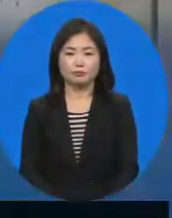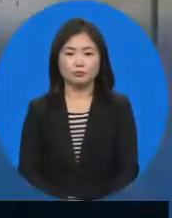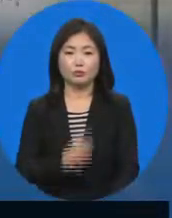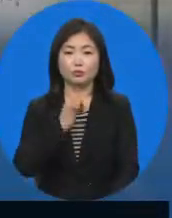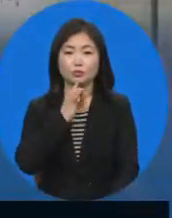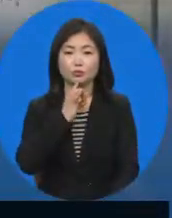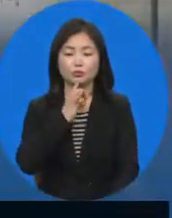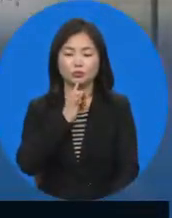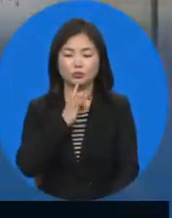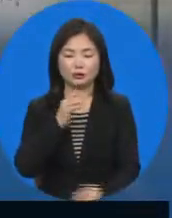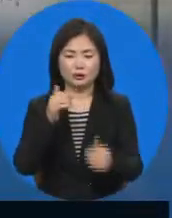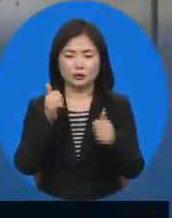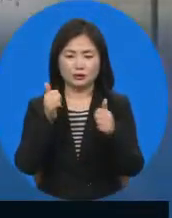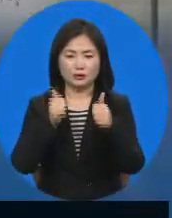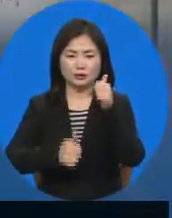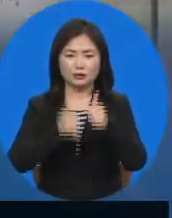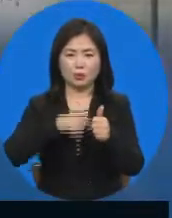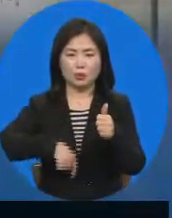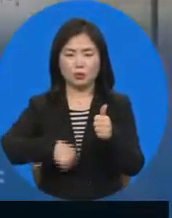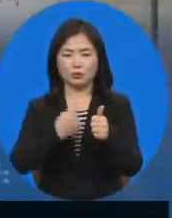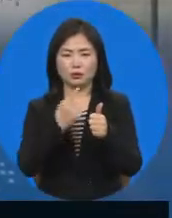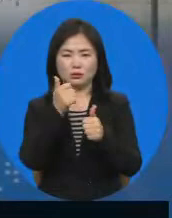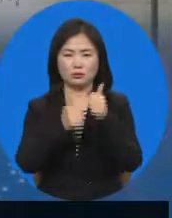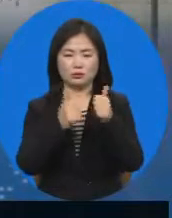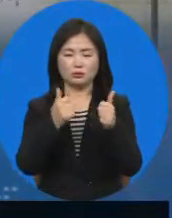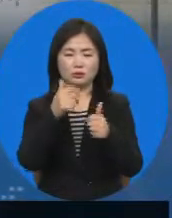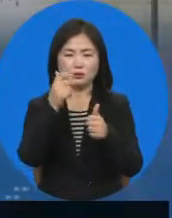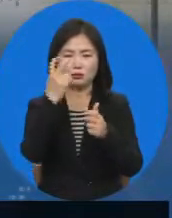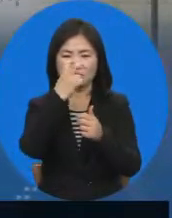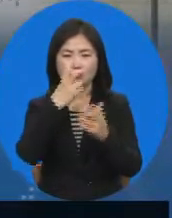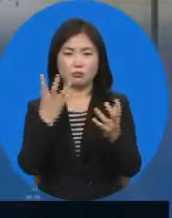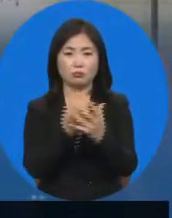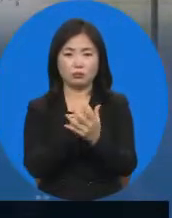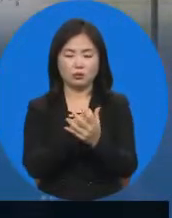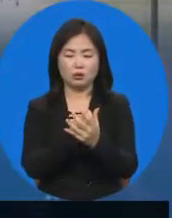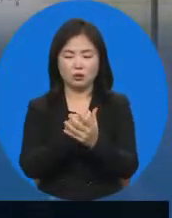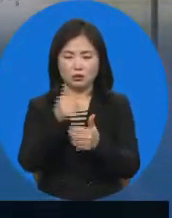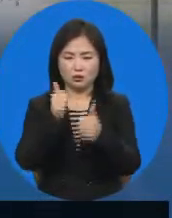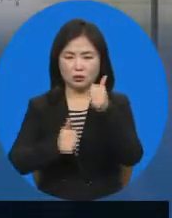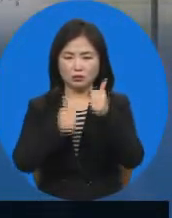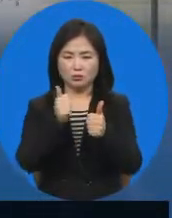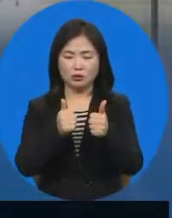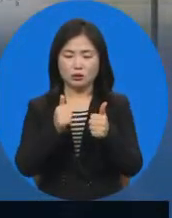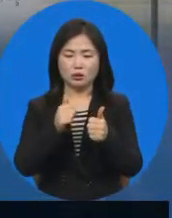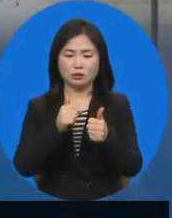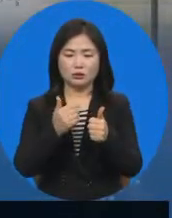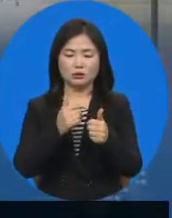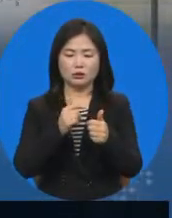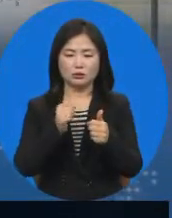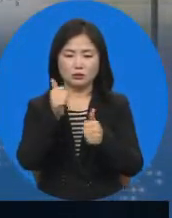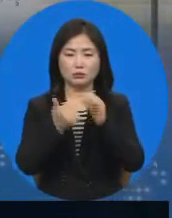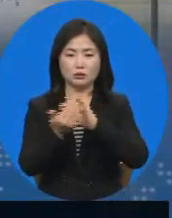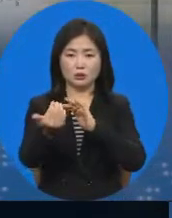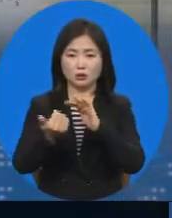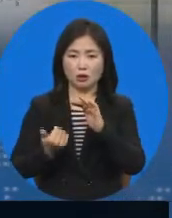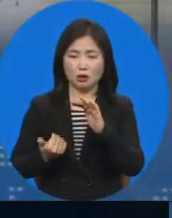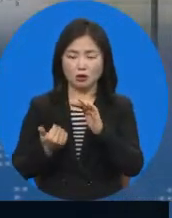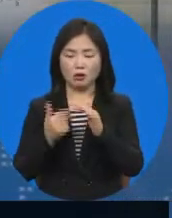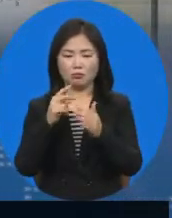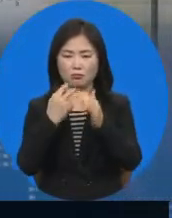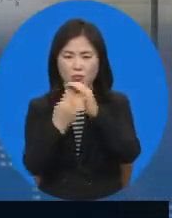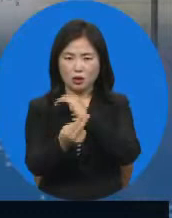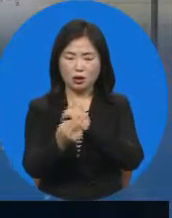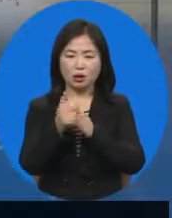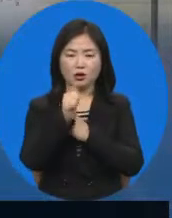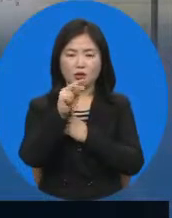구미 나홀로 시험 사건 수사가 마무리 되었습니다 경찰은 학력 경시대회 시험지 사전 유출로 물의를 빚은 구미